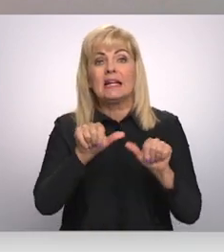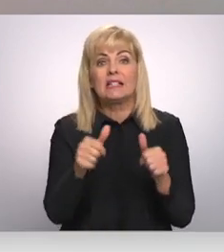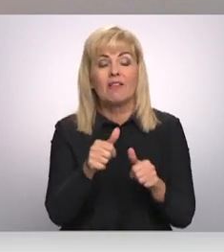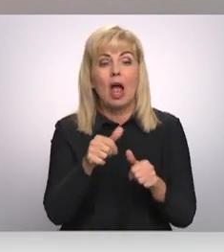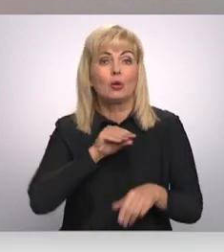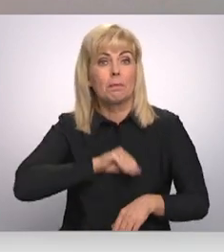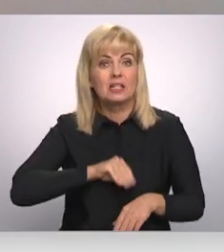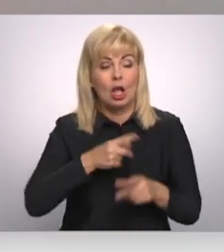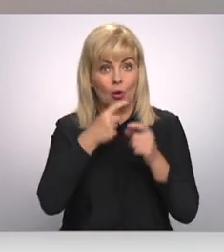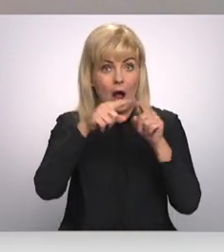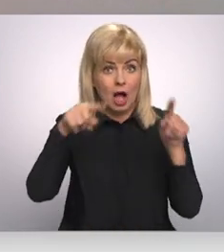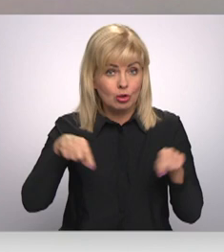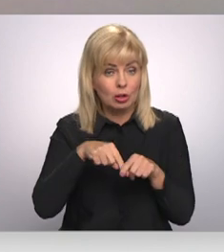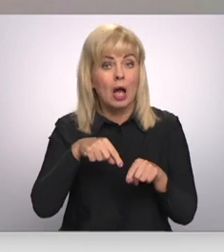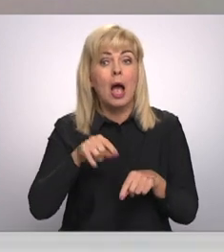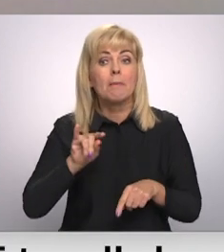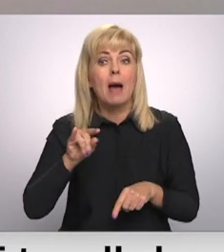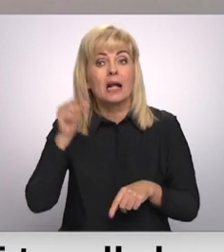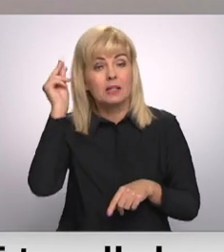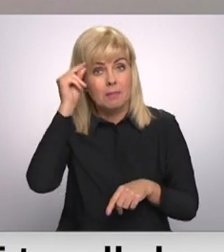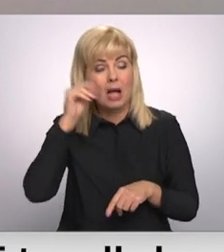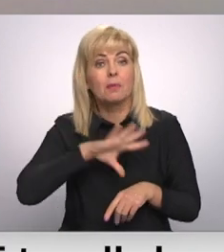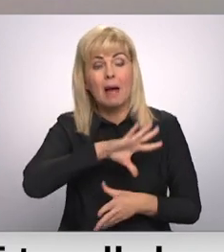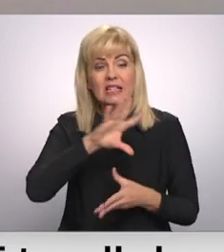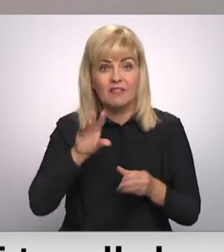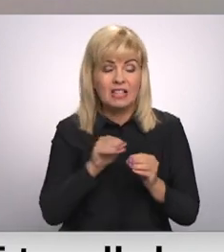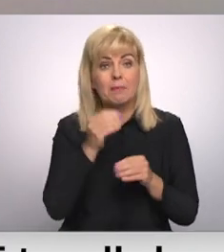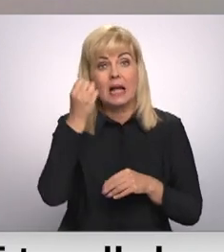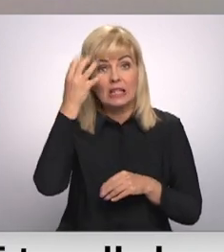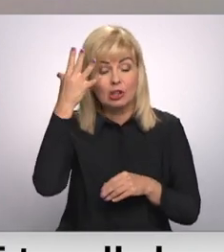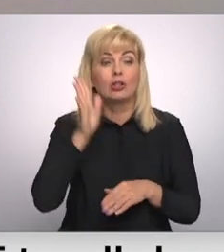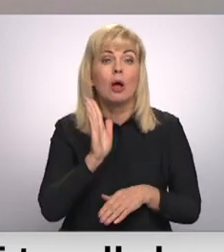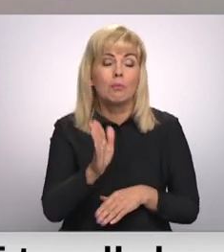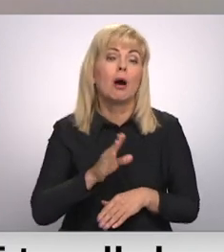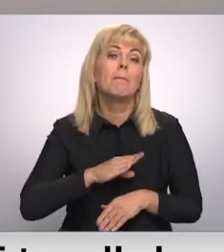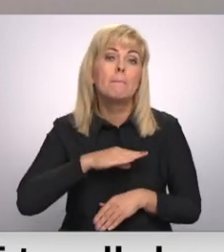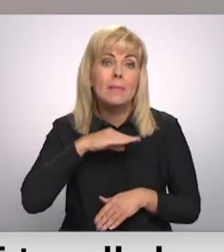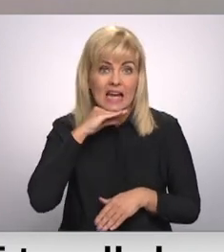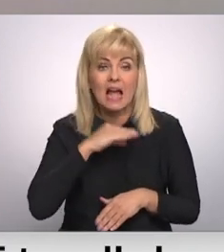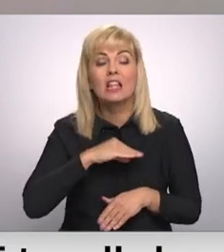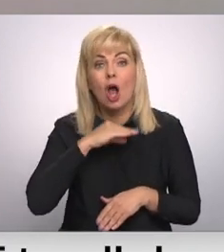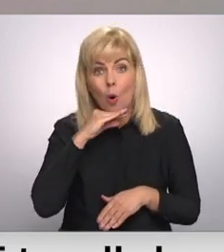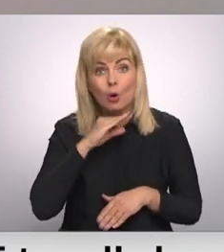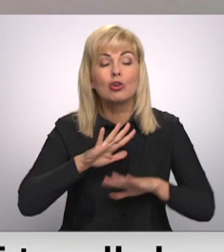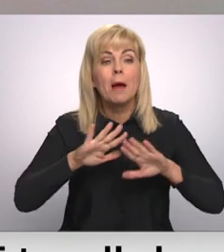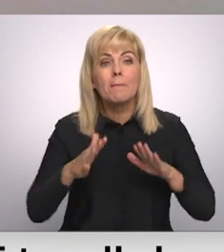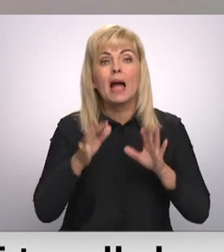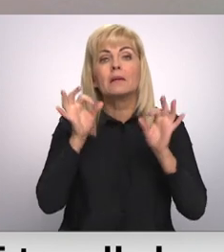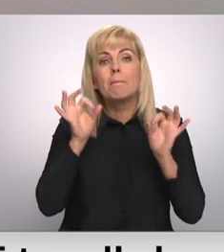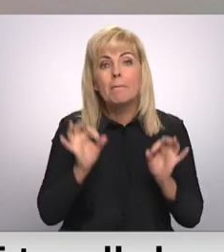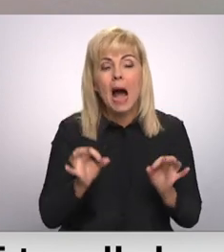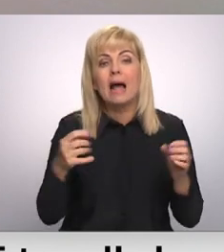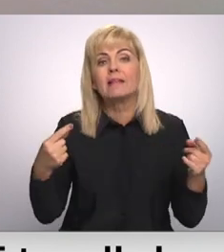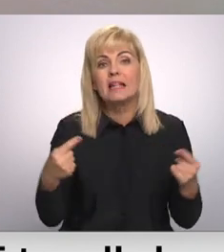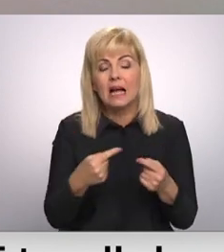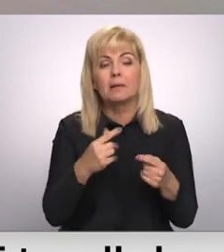bija rakstīts, ka bērns var mācīties pēc vispār izglītojošās. Un ar to būtu pilnīgi pietiekoši, bet patiesībā pietiktu,